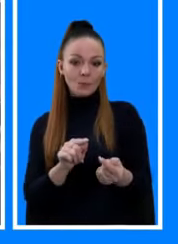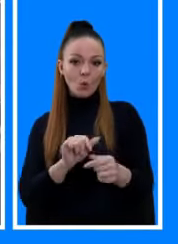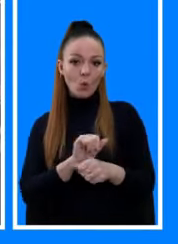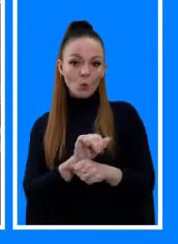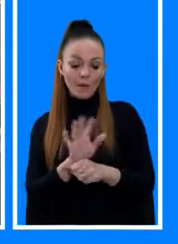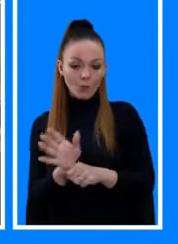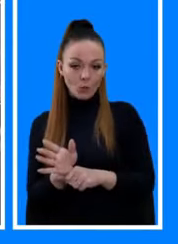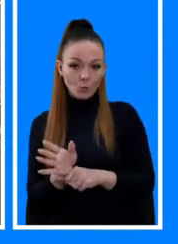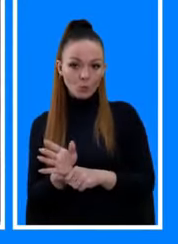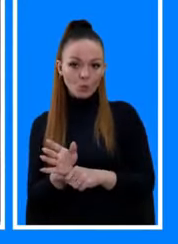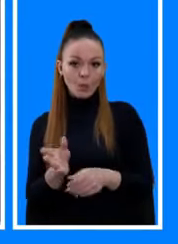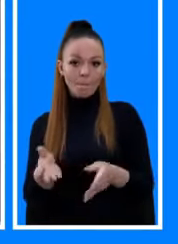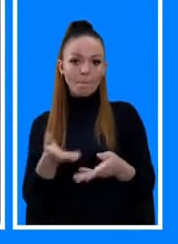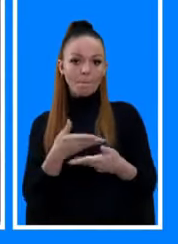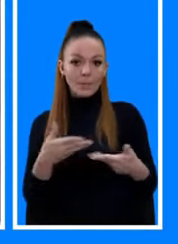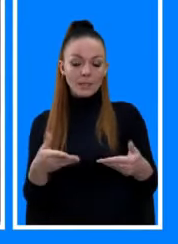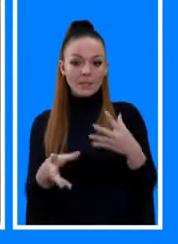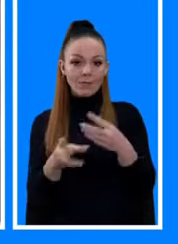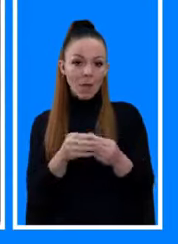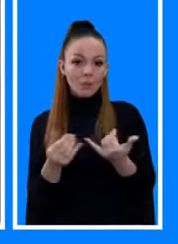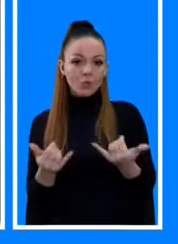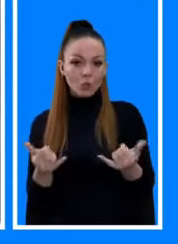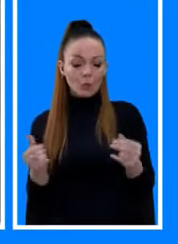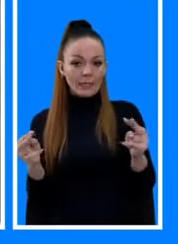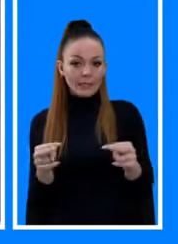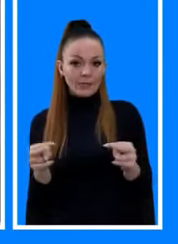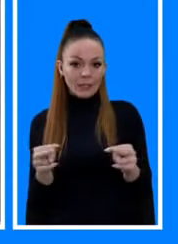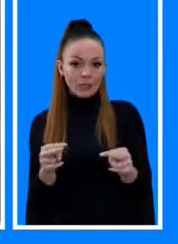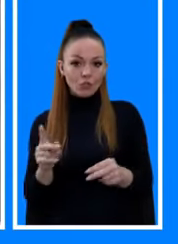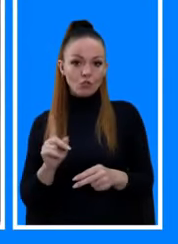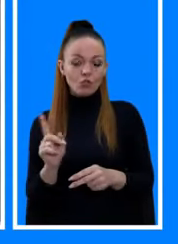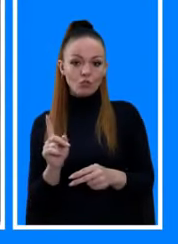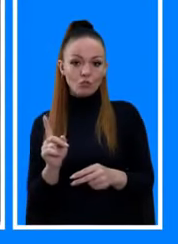коронавірусу. Ми з вами сьогодні свідки чергової